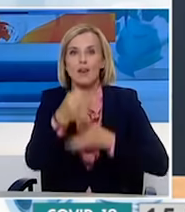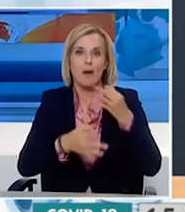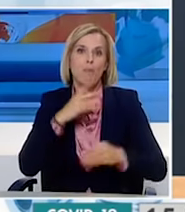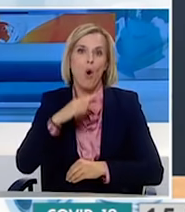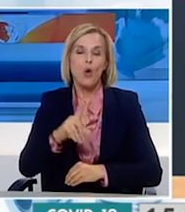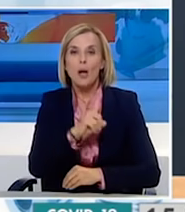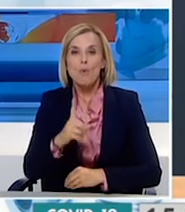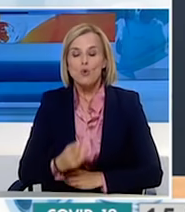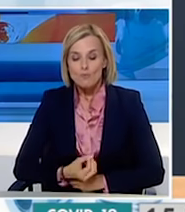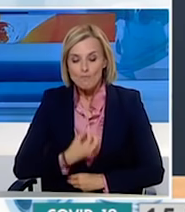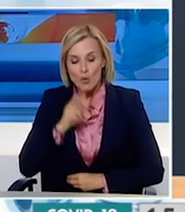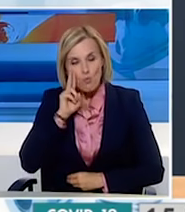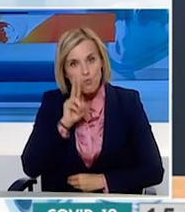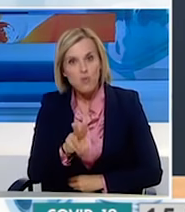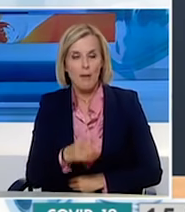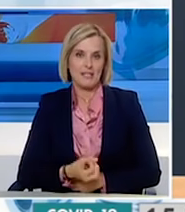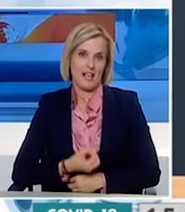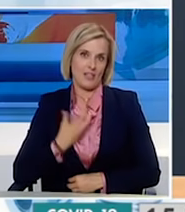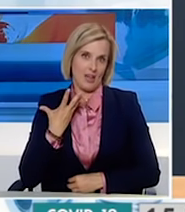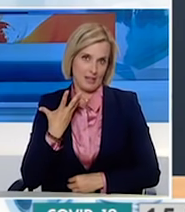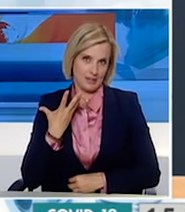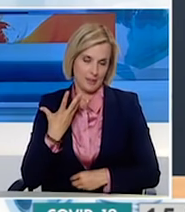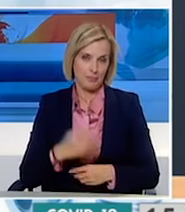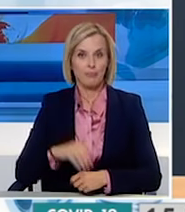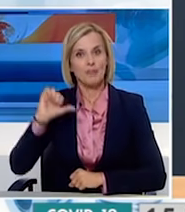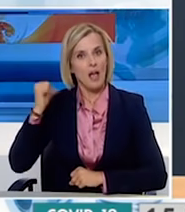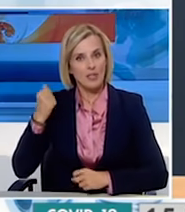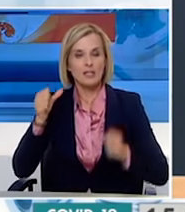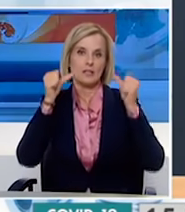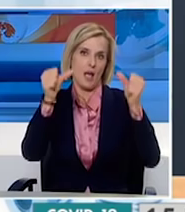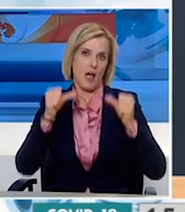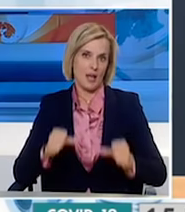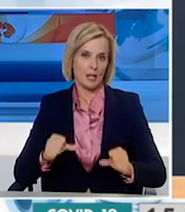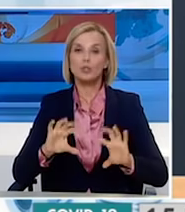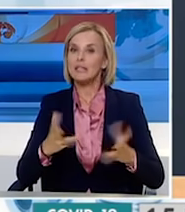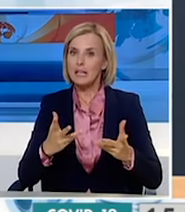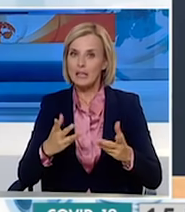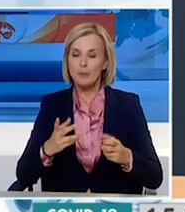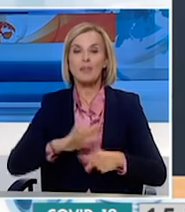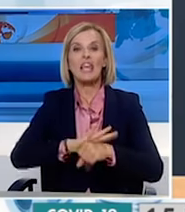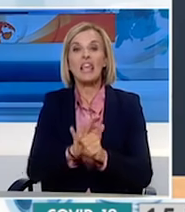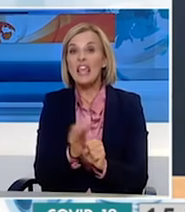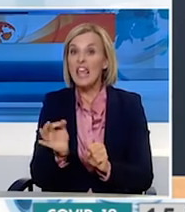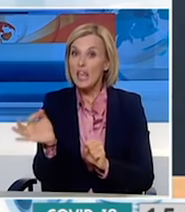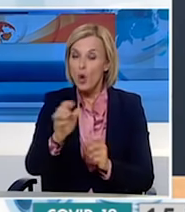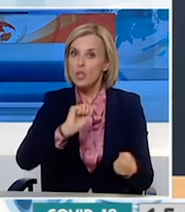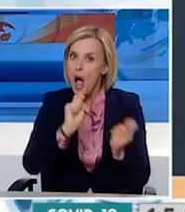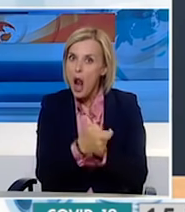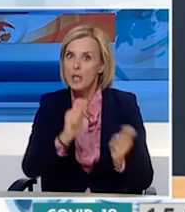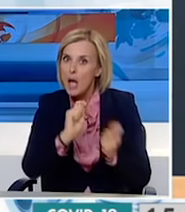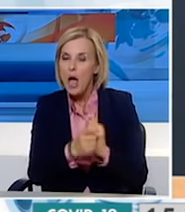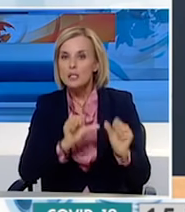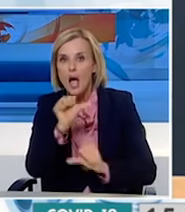το καταλάβει. Χθες είχαμε κάποιες περαιτέρω ανακοινώσεις σχετικά με μεταλλάξεις του ιού, δηλαδή αλλαγές που μπορεί να καθορίζουν τη συμπεριφορά